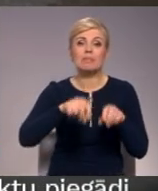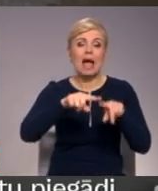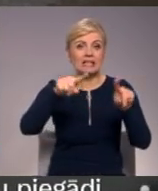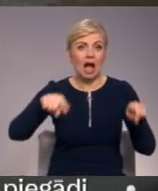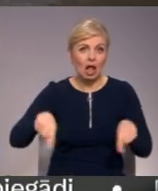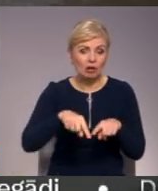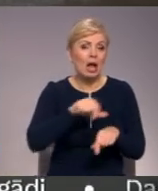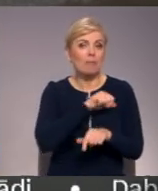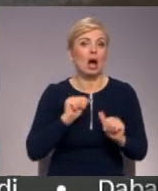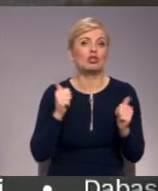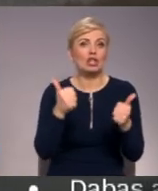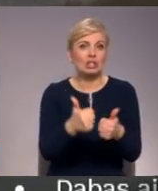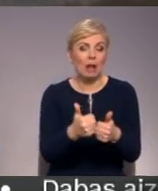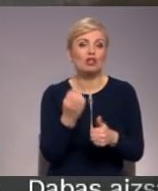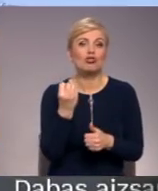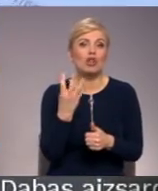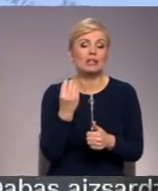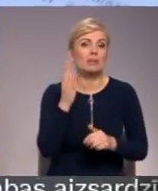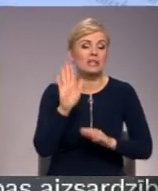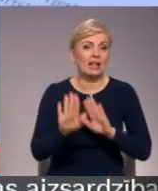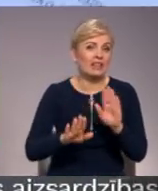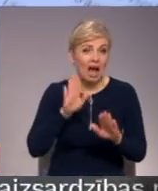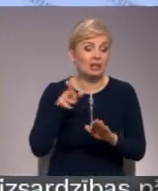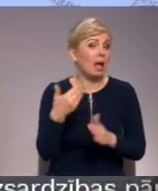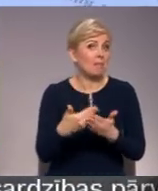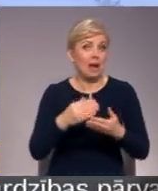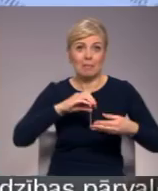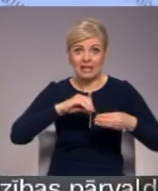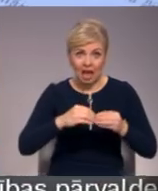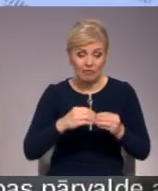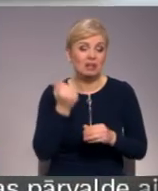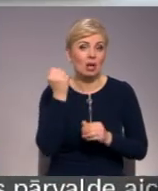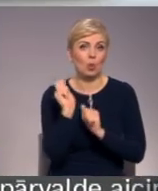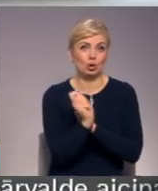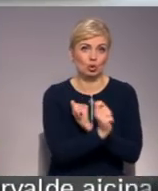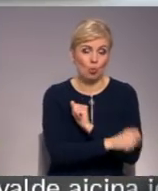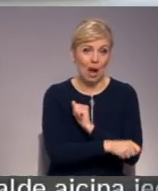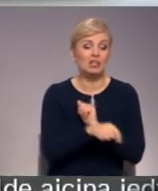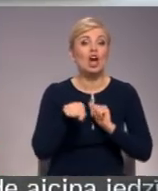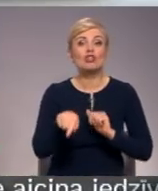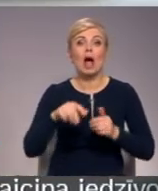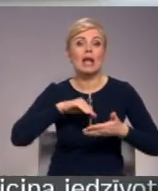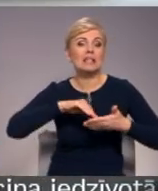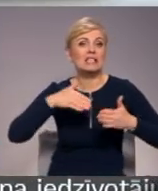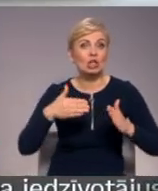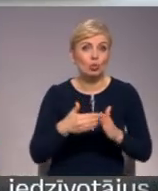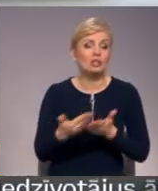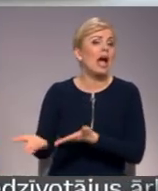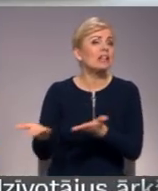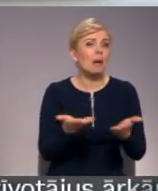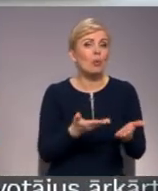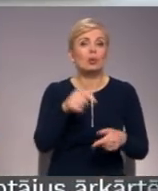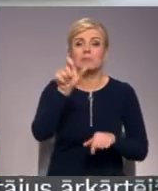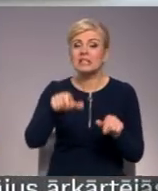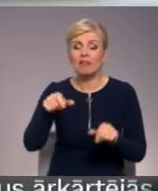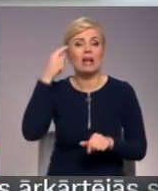par pašizolāciju uz 14 diennaktīm, to neievērojot draud arī sots. Šajā situācijā jebkuram cilvēkam